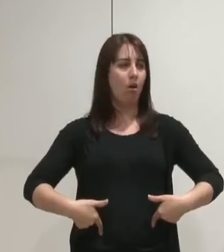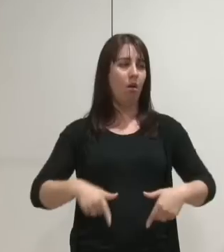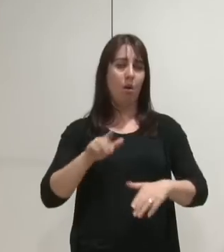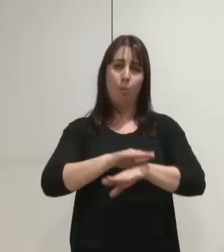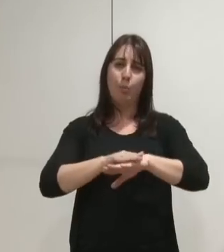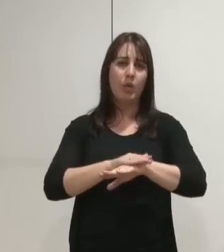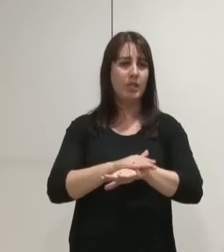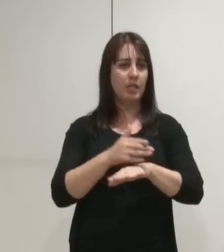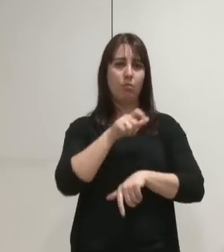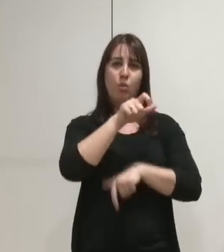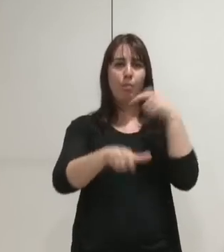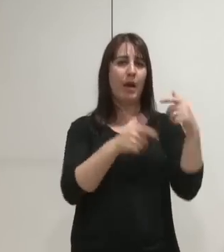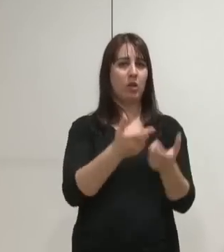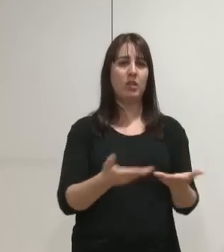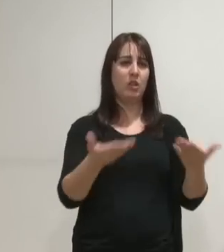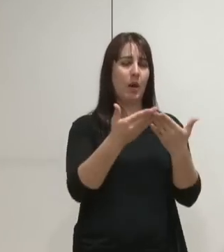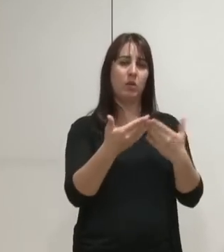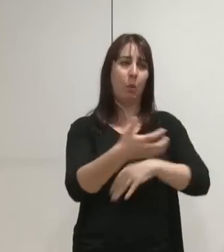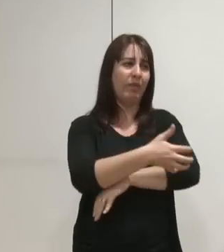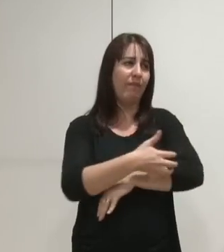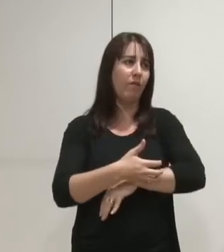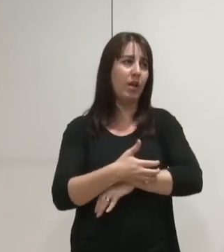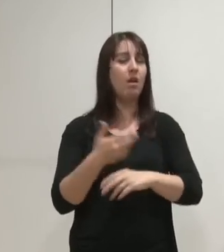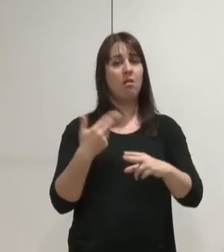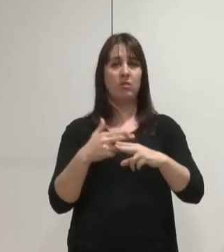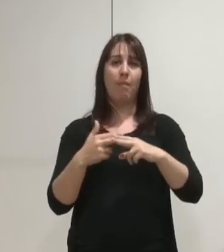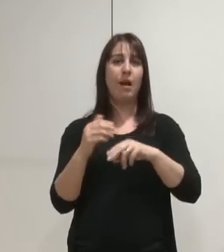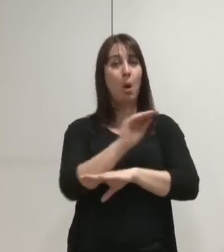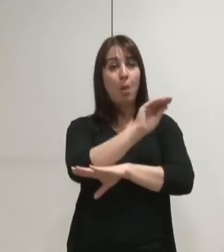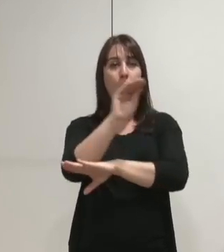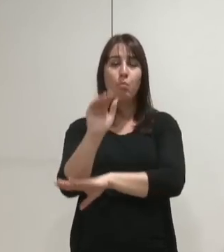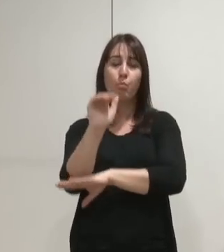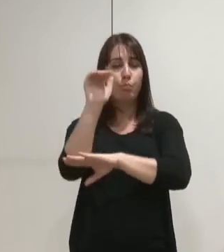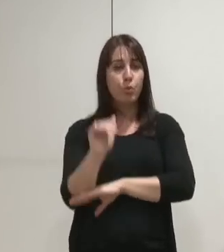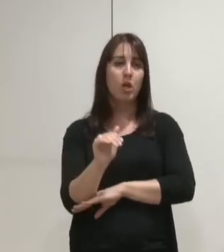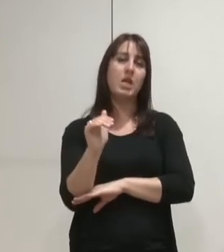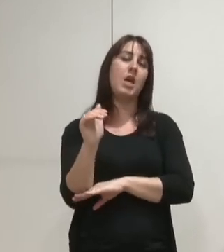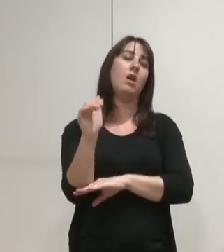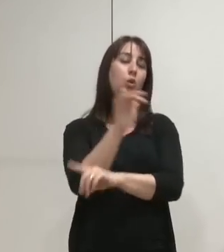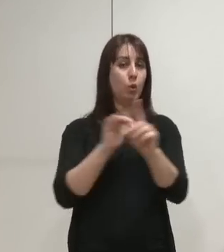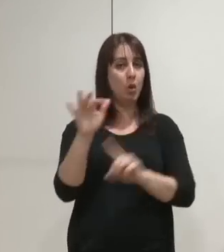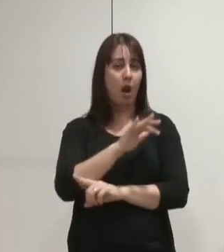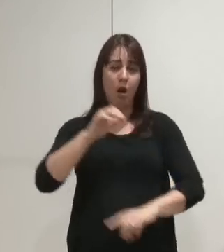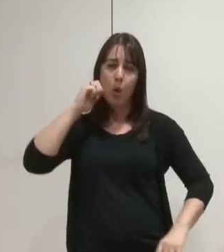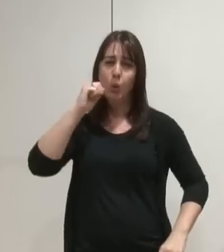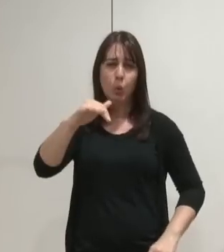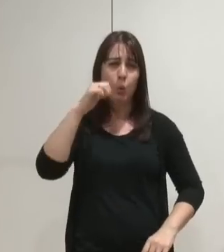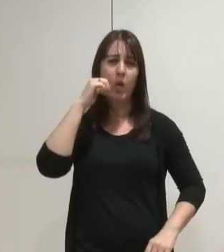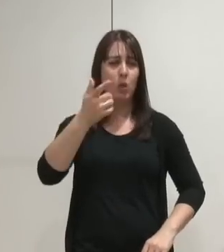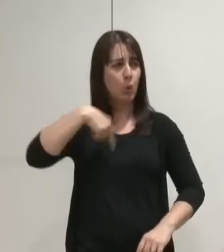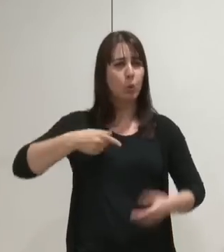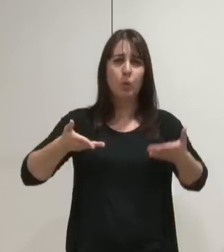en faveur des plus défavoriser ce que nous appelons le bouclier social car oui nous appliquons le bouclier social tous les jours sur toutes